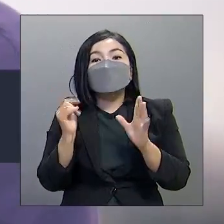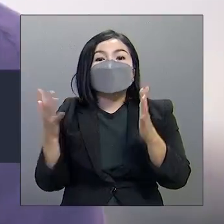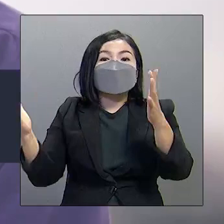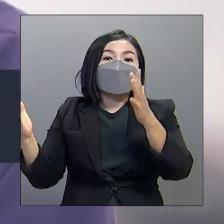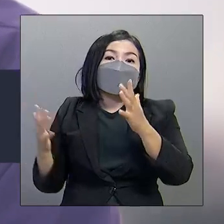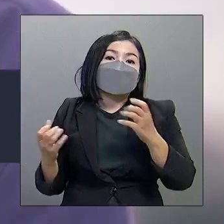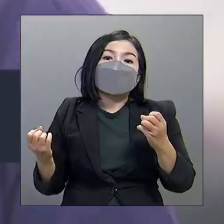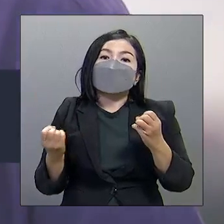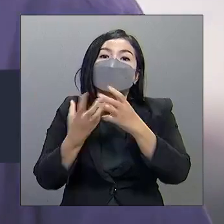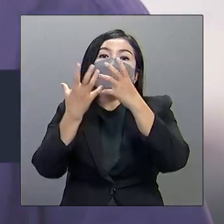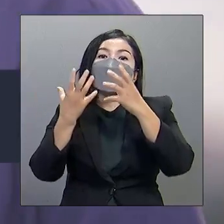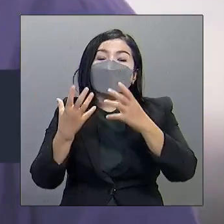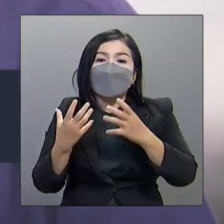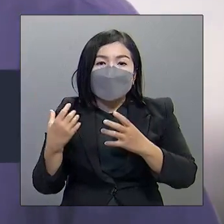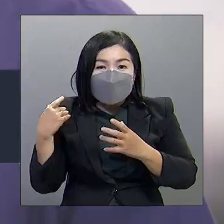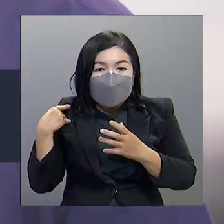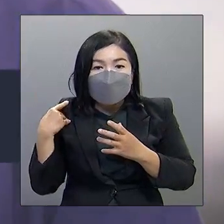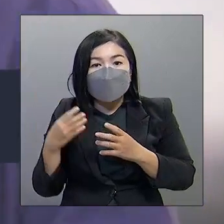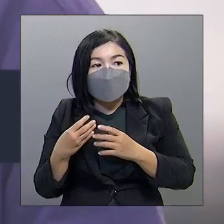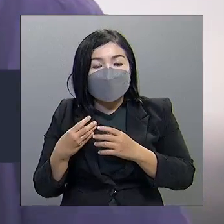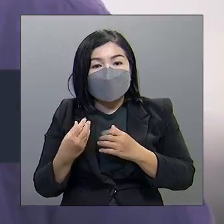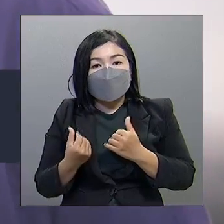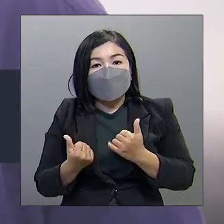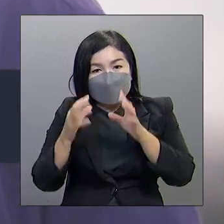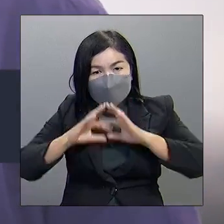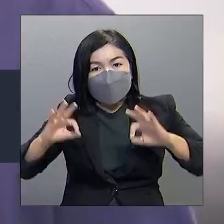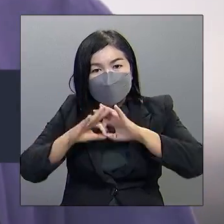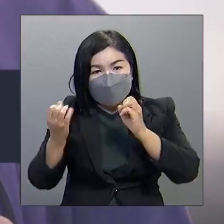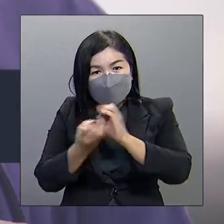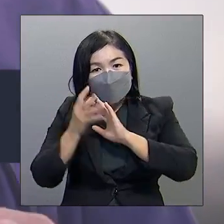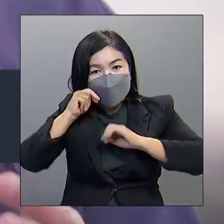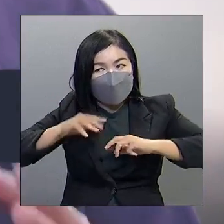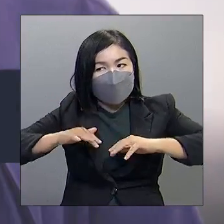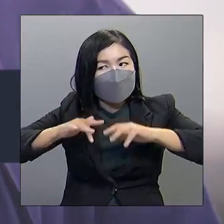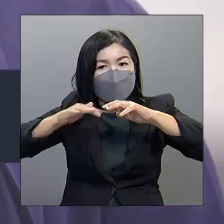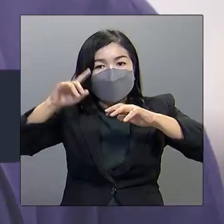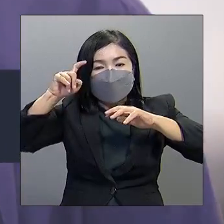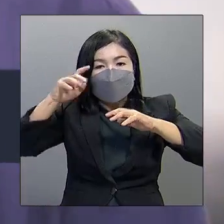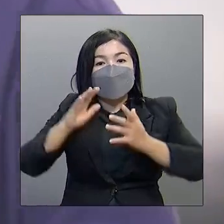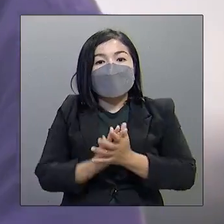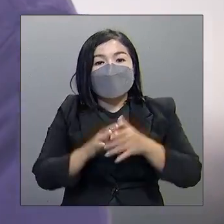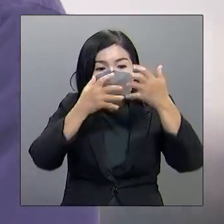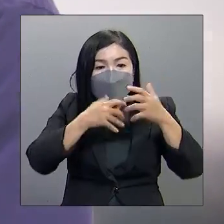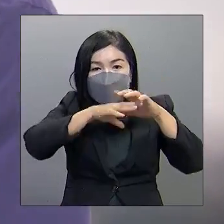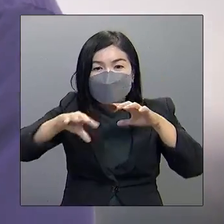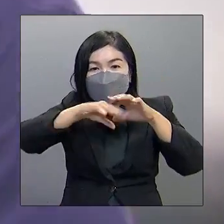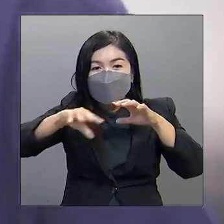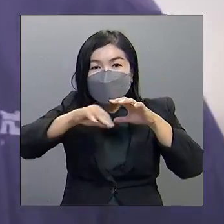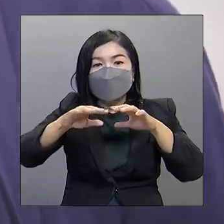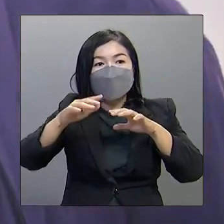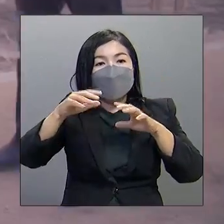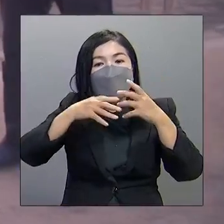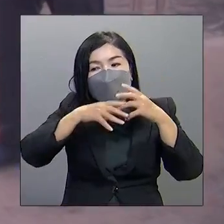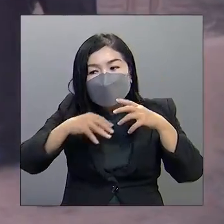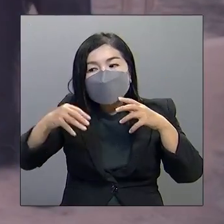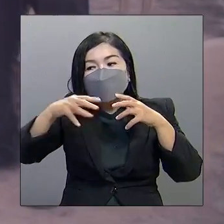ไปทีละ25ลูกบาศก์เมตรต่อวินาทีเนี่ยสำคัญมากเลย ครับ เพราะว่าปริมาณการสูบเนี่ยก็จะหายไปพอสมควรเห